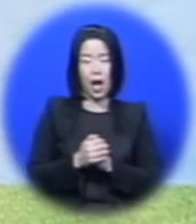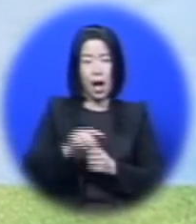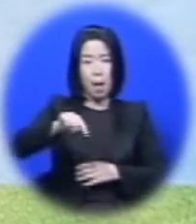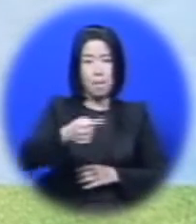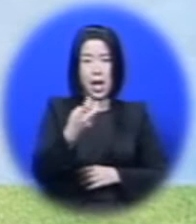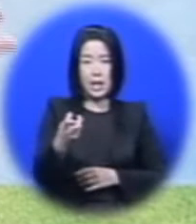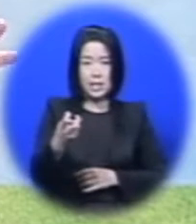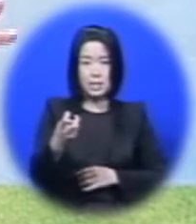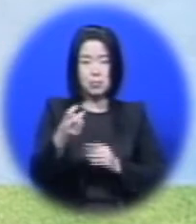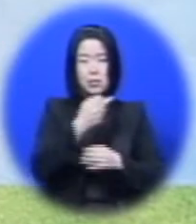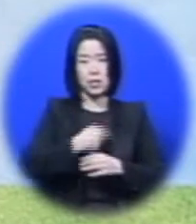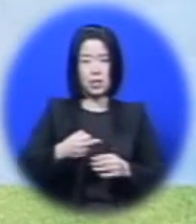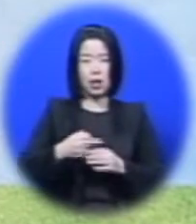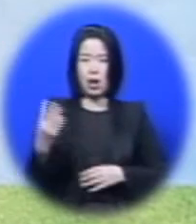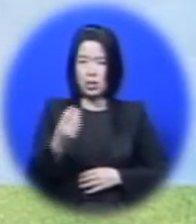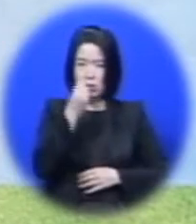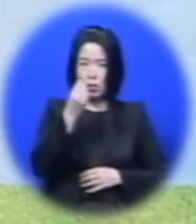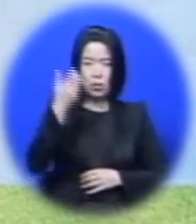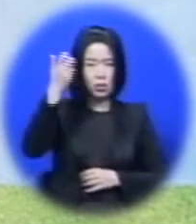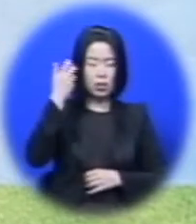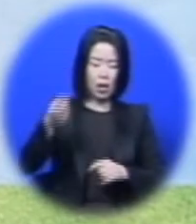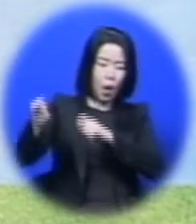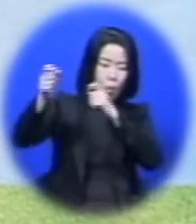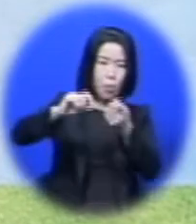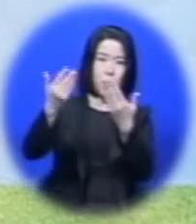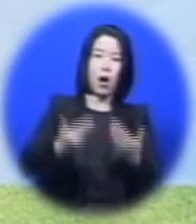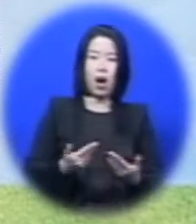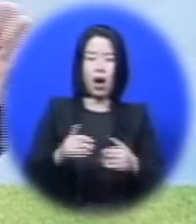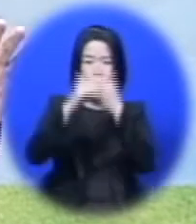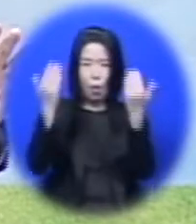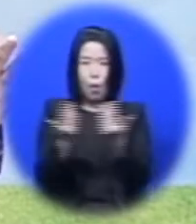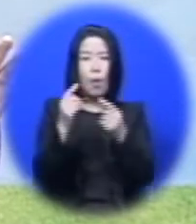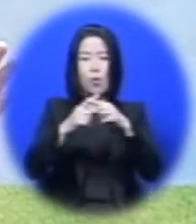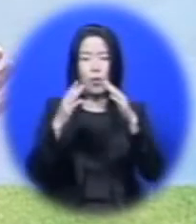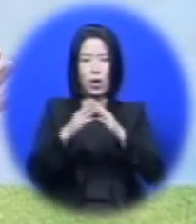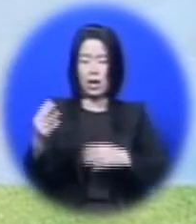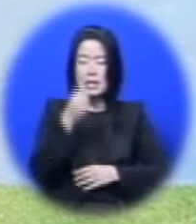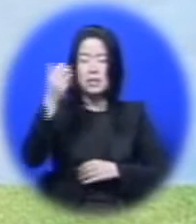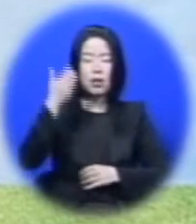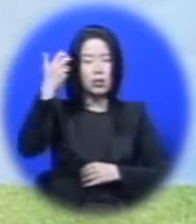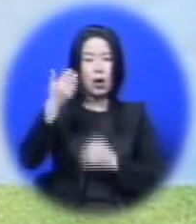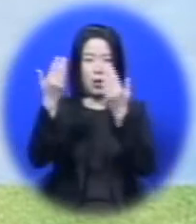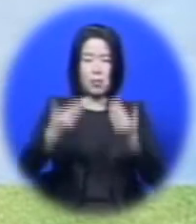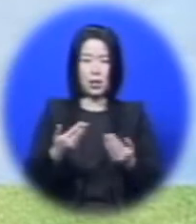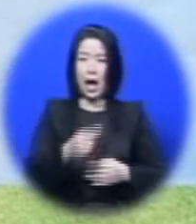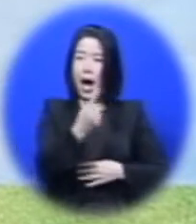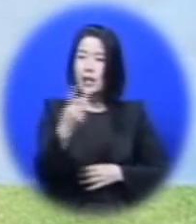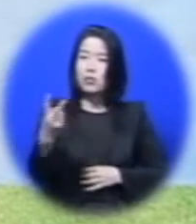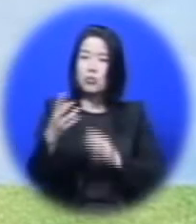120분도 성령이 부어집니다. 온 교회가 성령을 받아요. 한두